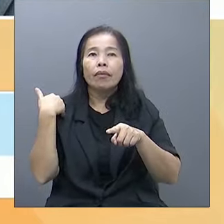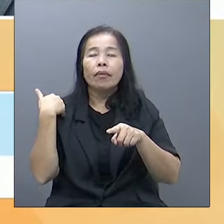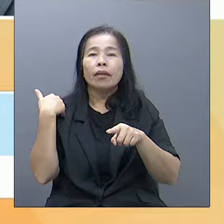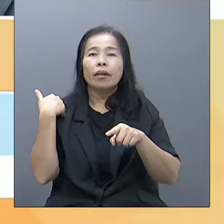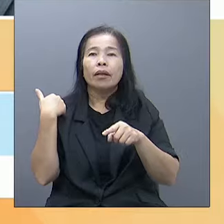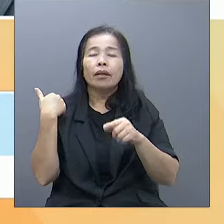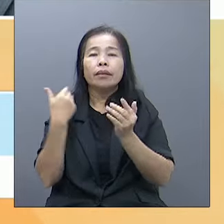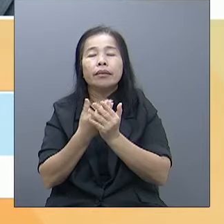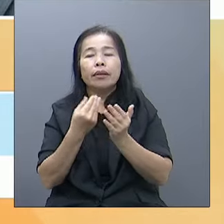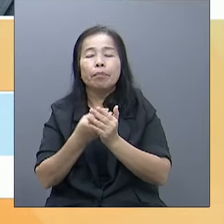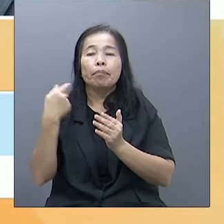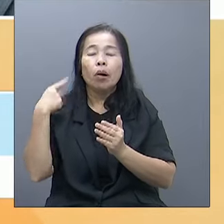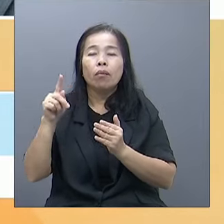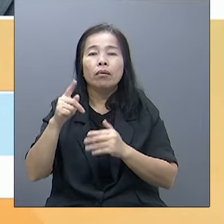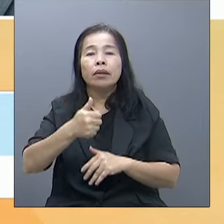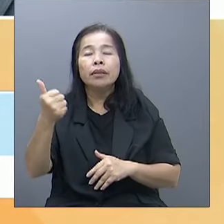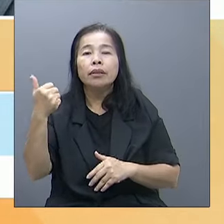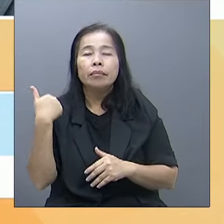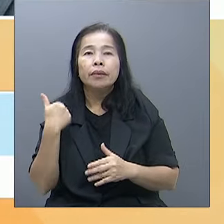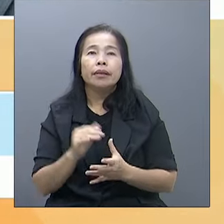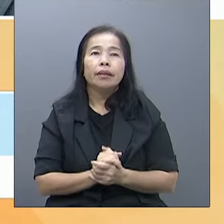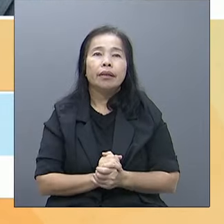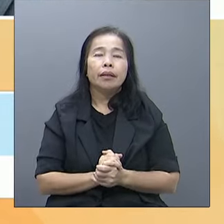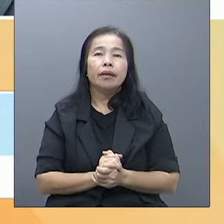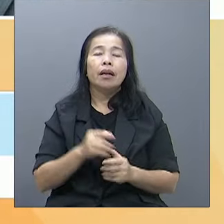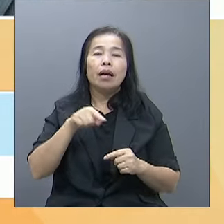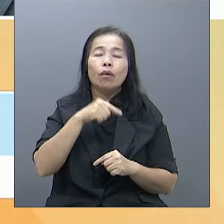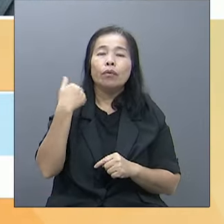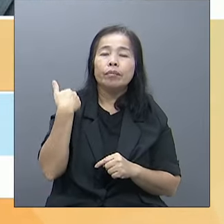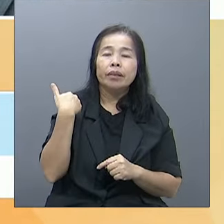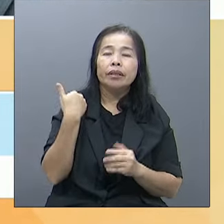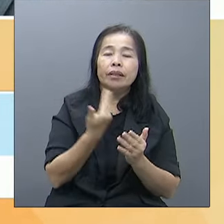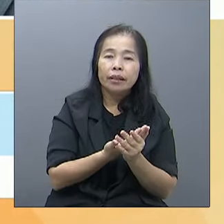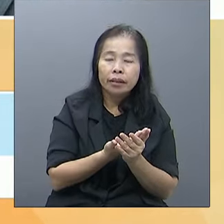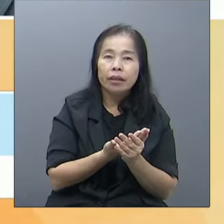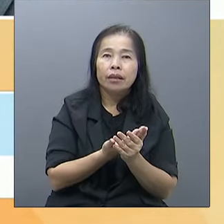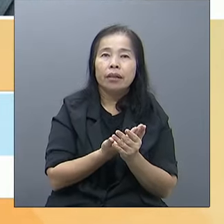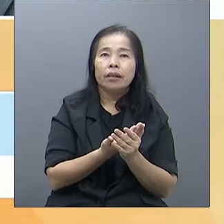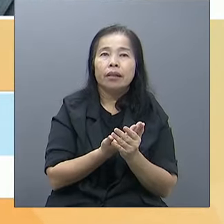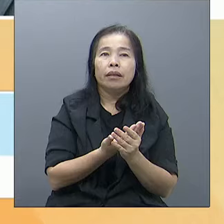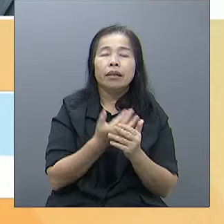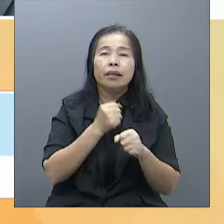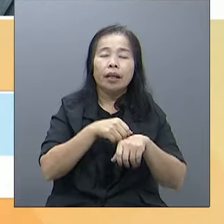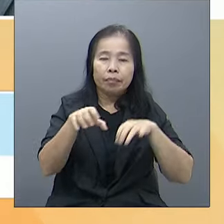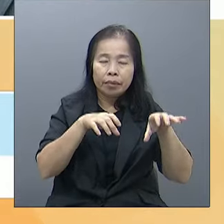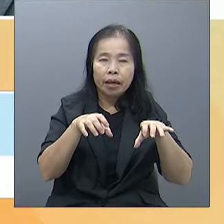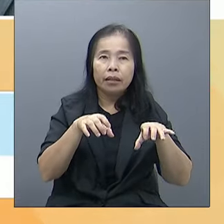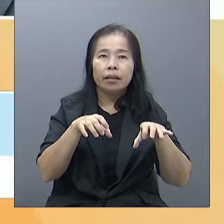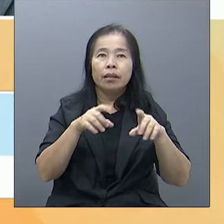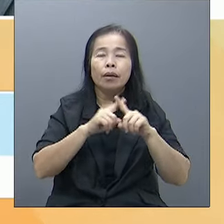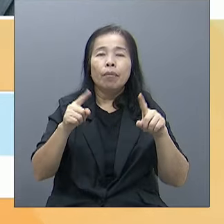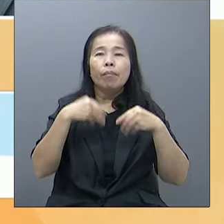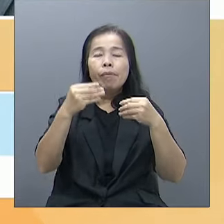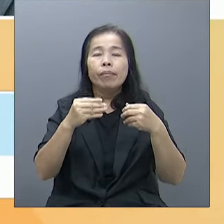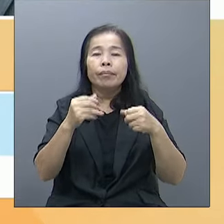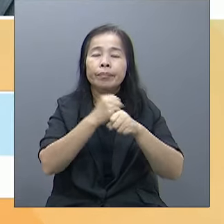ชน์อย่างอื่นก็มีนะครับเราก็มีแนวคิดว่าไอ้จริงๆเนี่ยอยากจะให้ถ้าท้องถิ่นเขาสามารถจัดการ